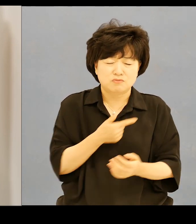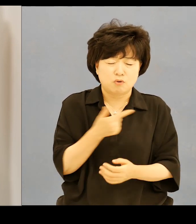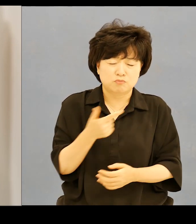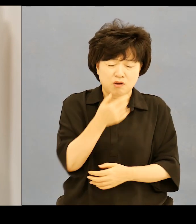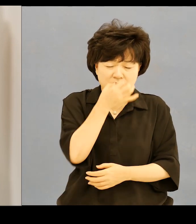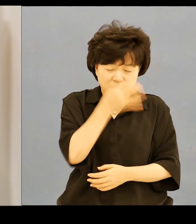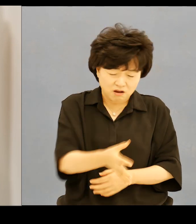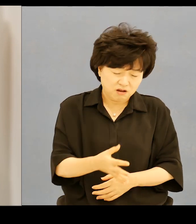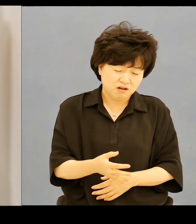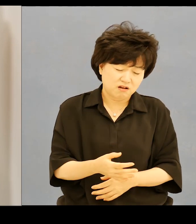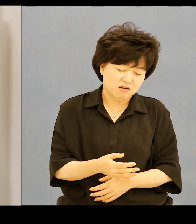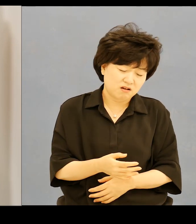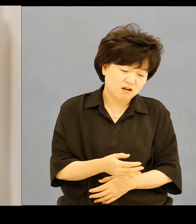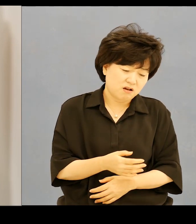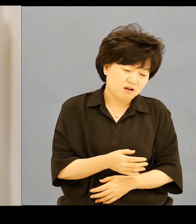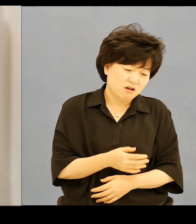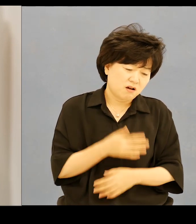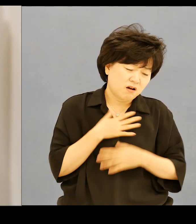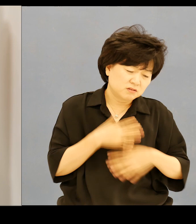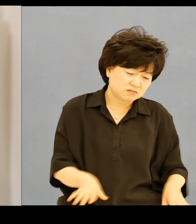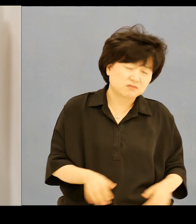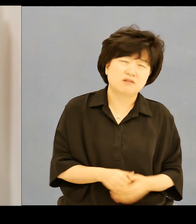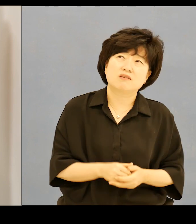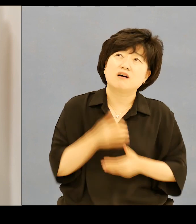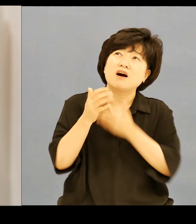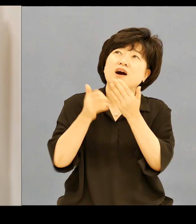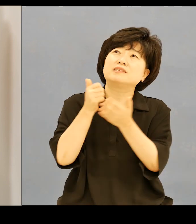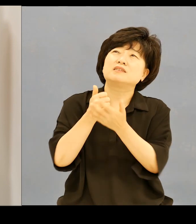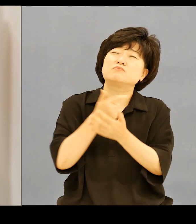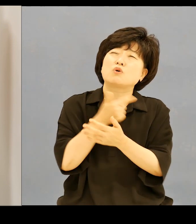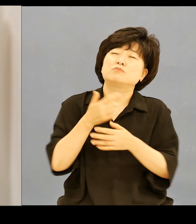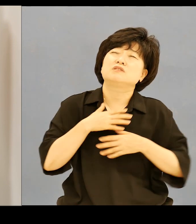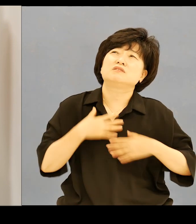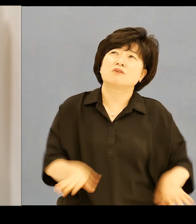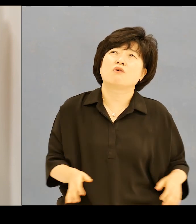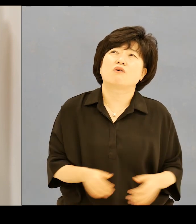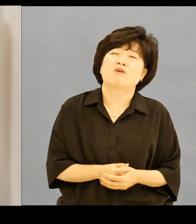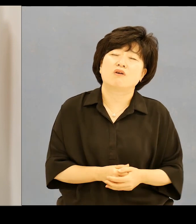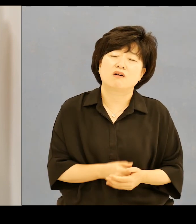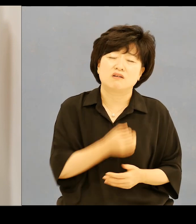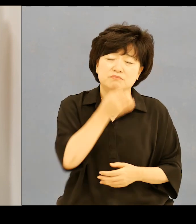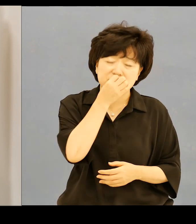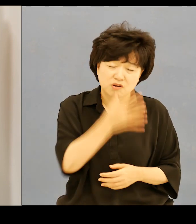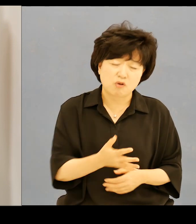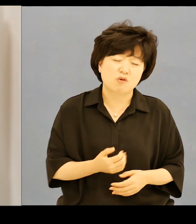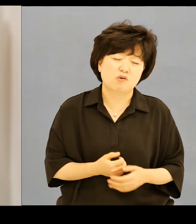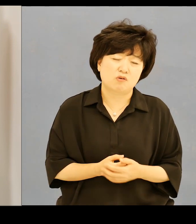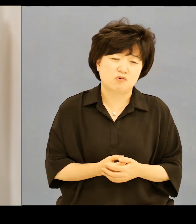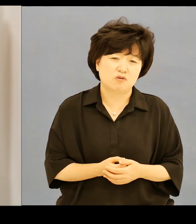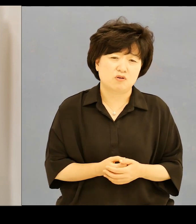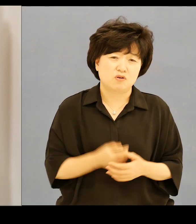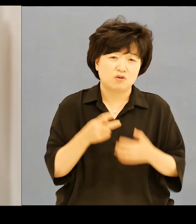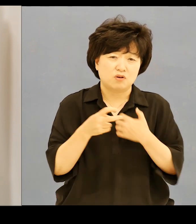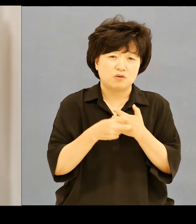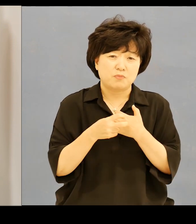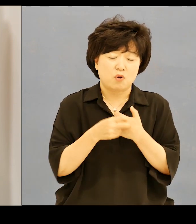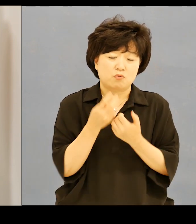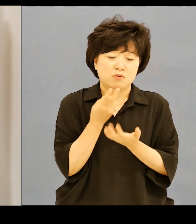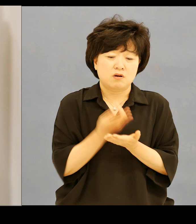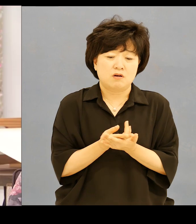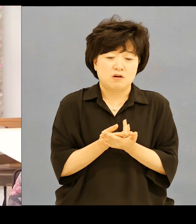되겠다. 너무 지친다. 지금 저는 너무 지쳐요. 그러면서 이제 병실에 있는